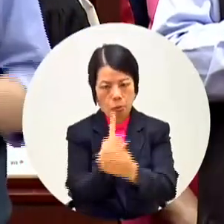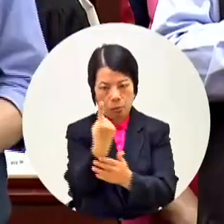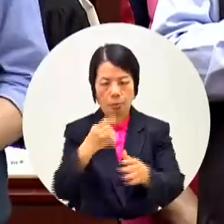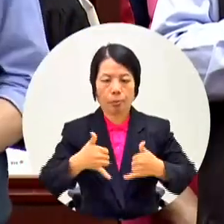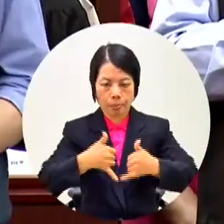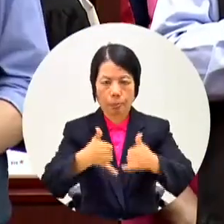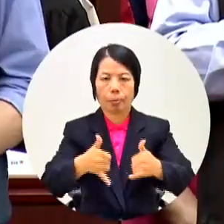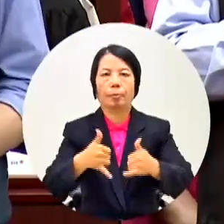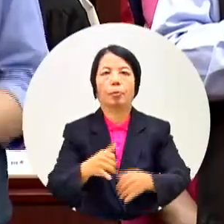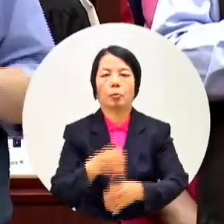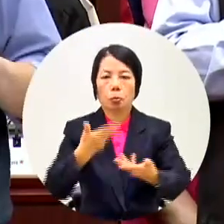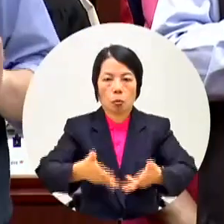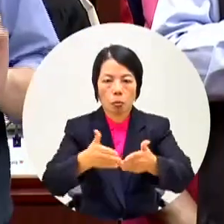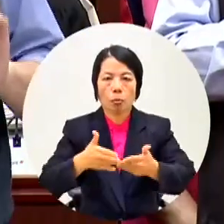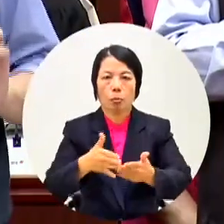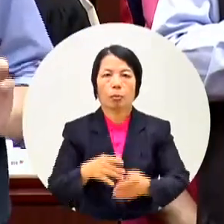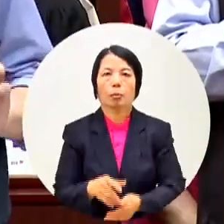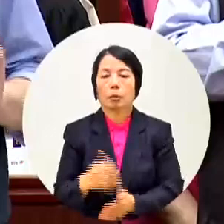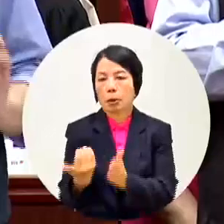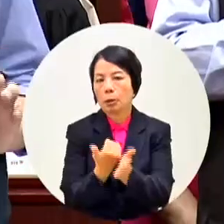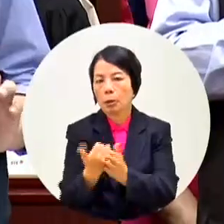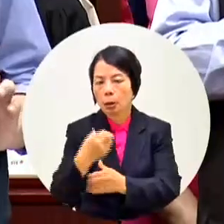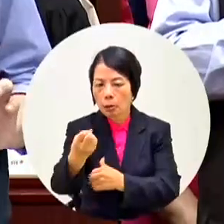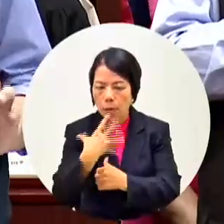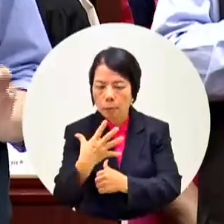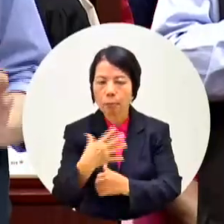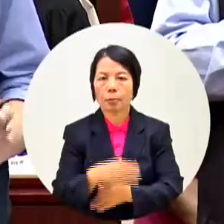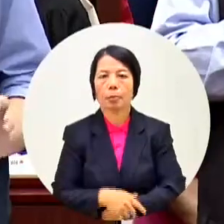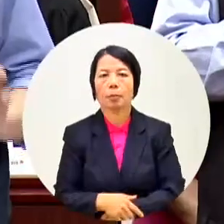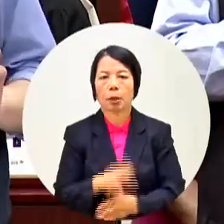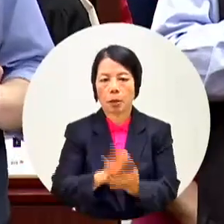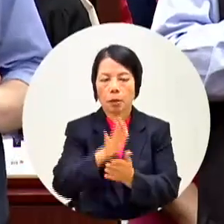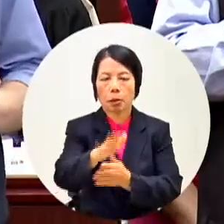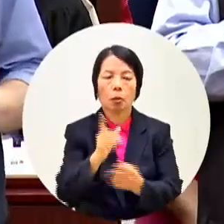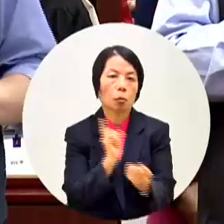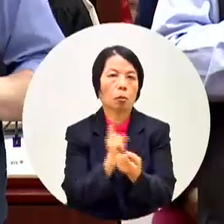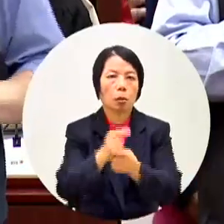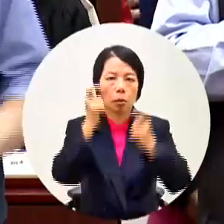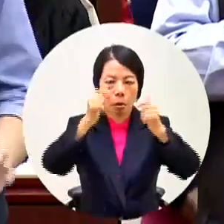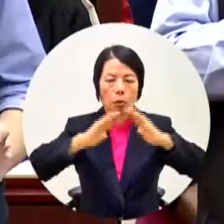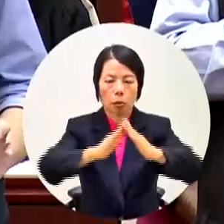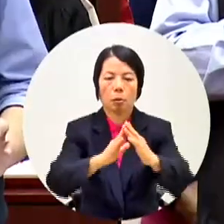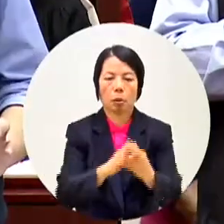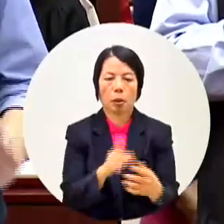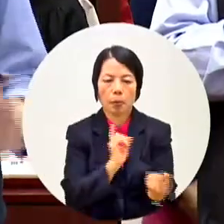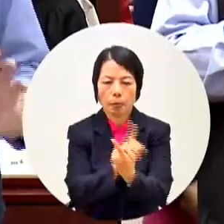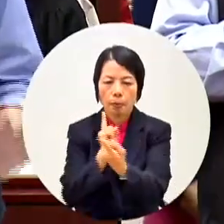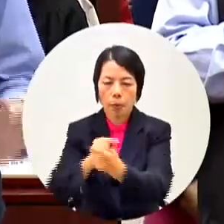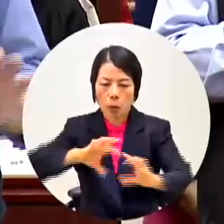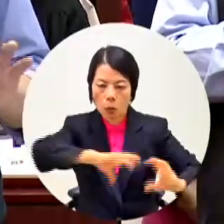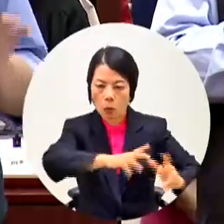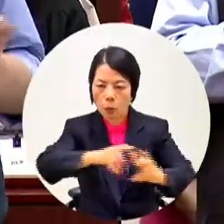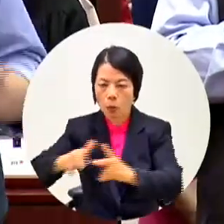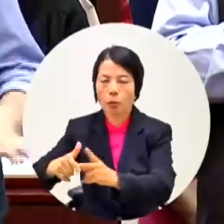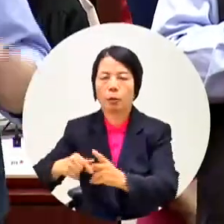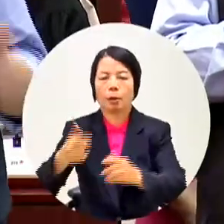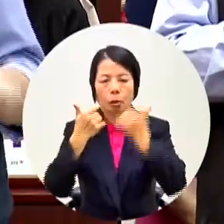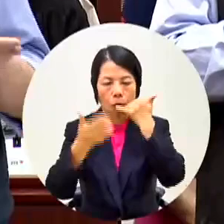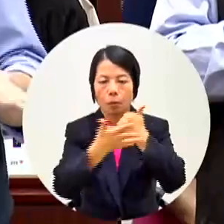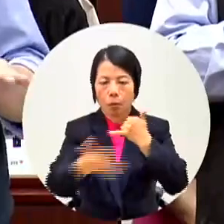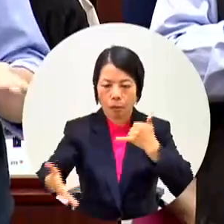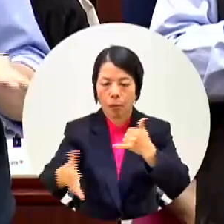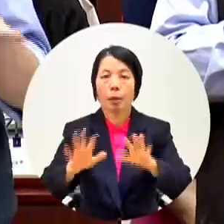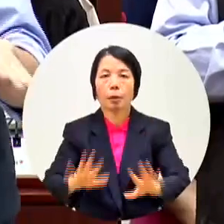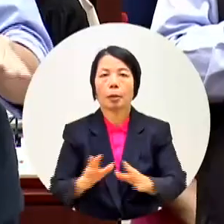我必须要重申一遍，未来高雄是面向海洋、面向国际，所以今年我们会实施双语教育，也都是把